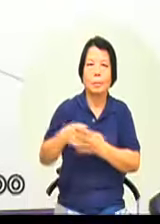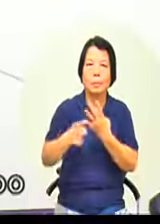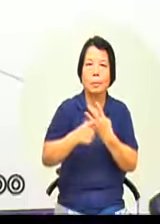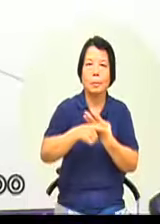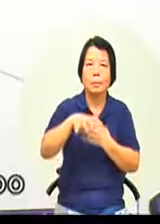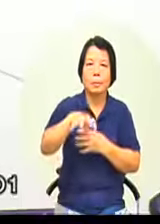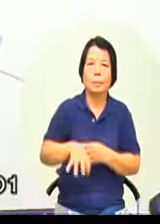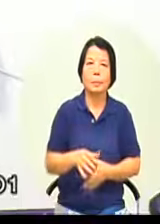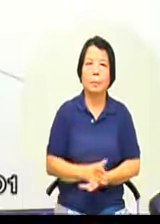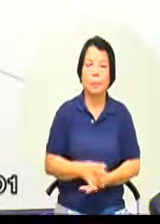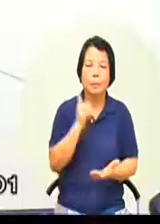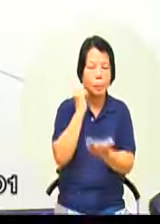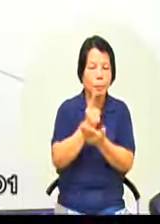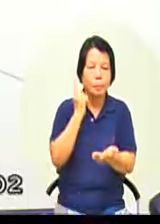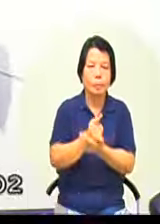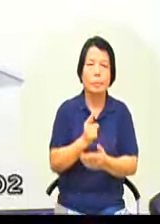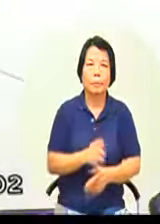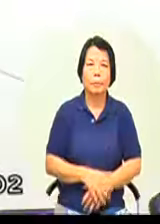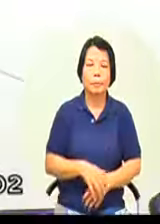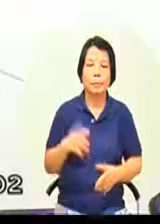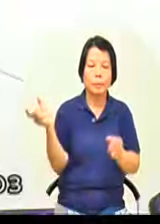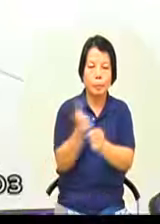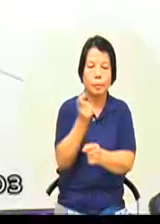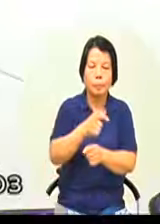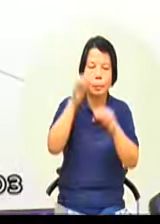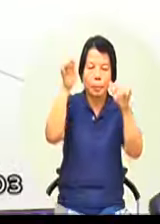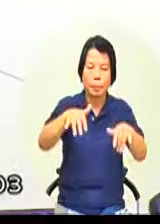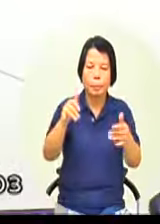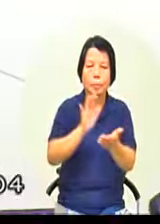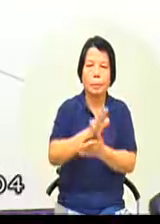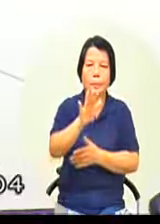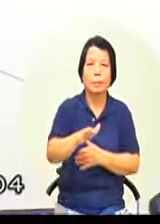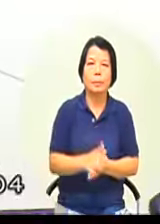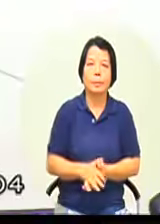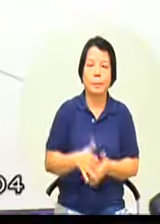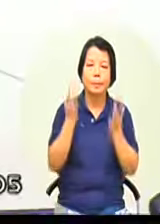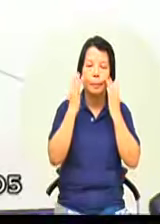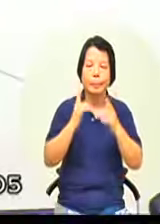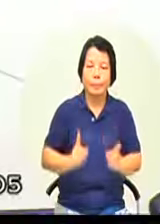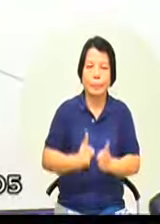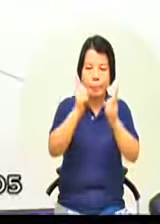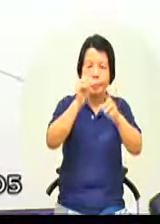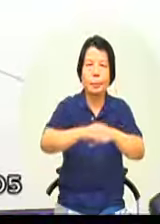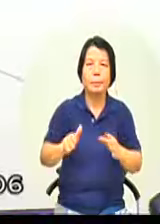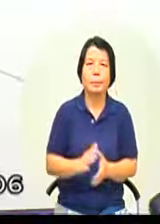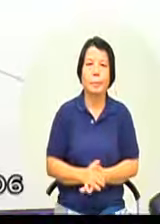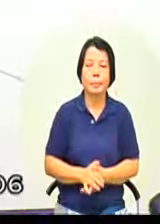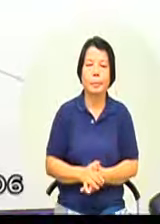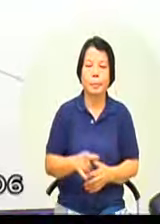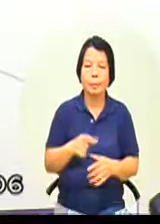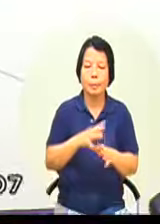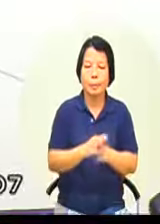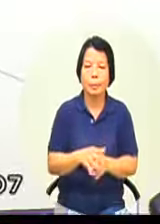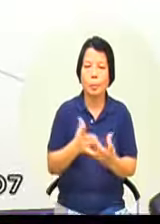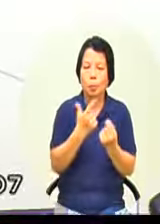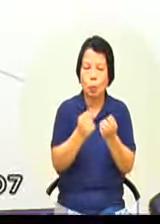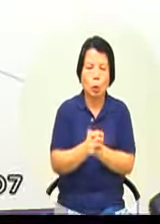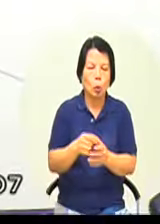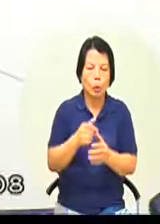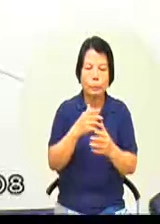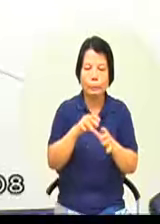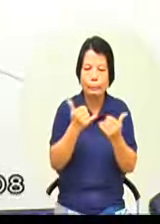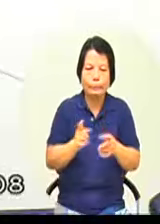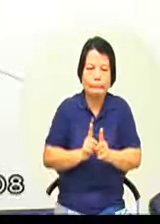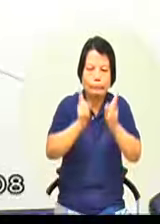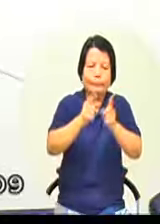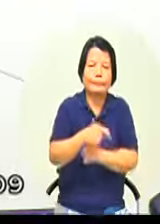长，每一次的这个台风豪雨过后，我们的菜价都会上涨，那起码波动都要3个星期哈。